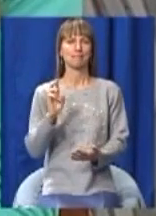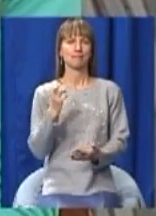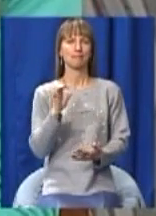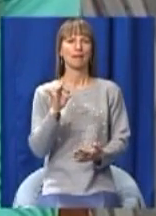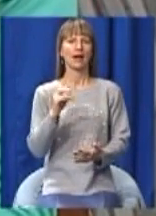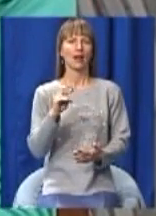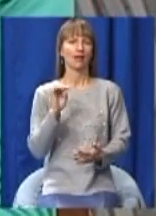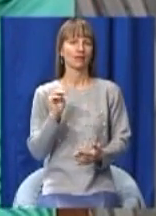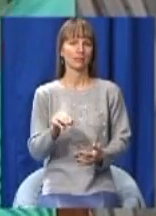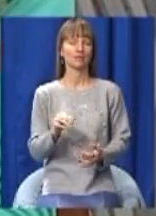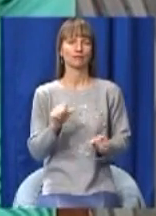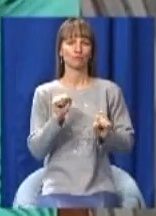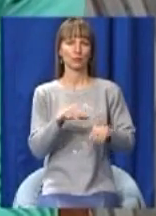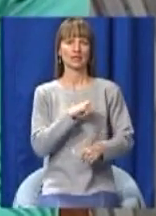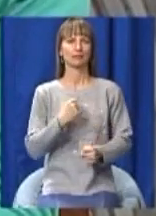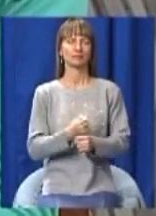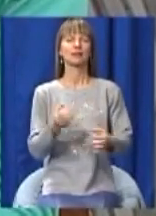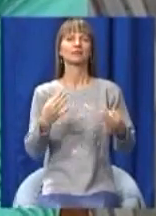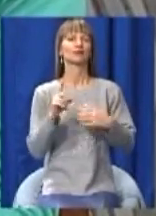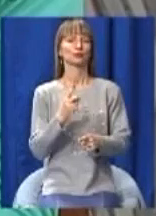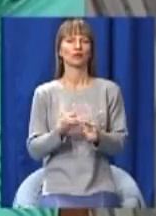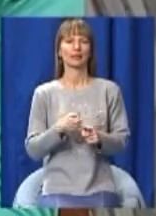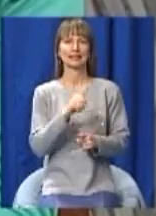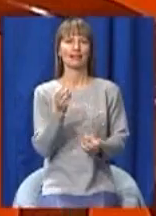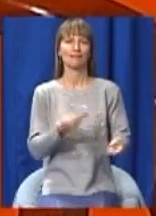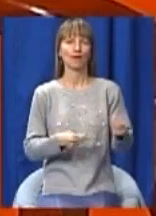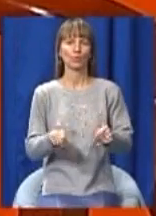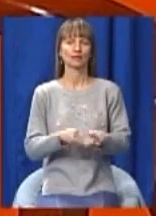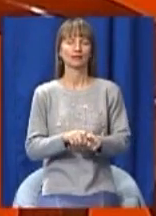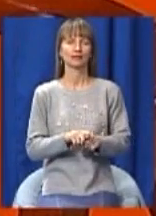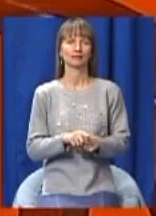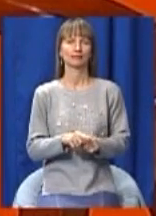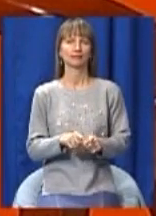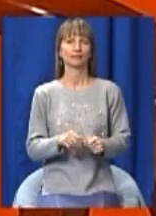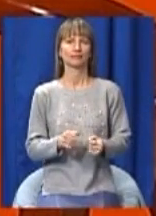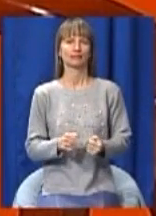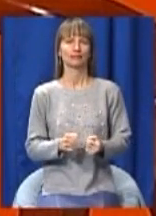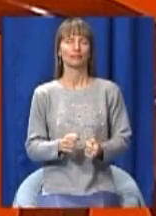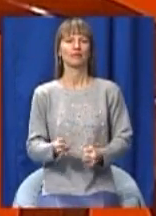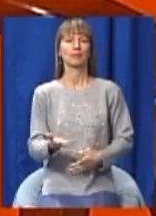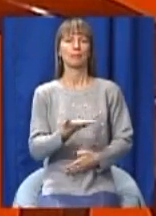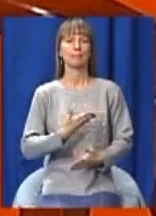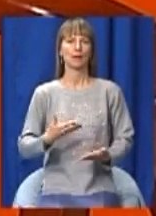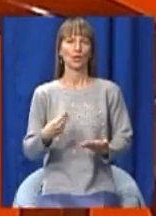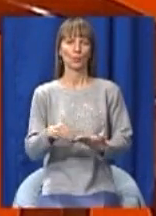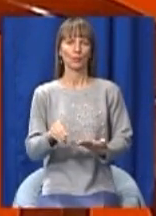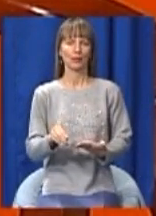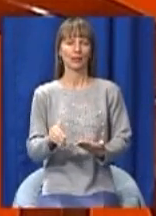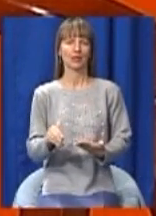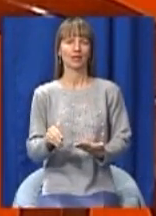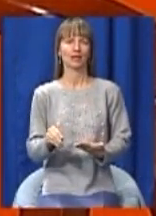девчонкам может там атаки врача рыба тарас повидает что это за фокус такой классной мы купили